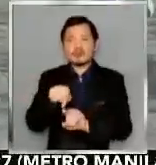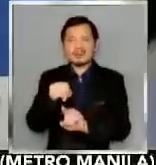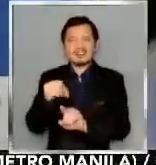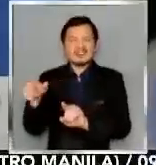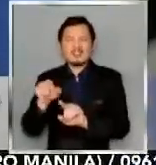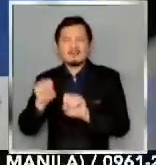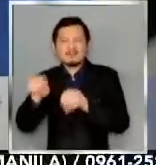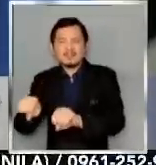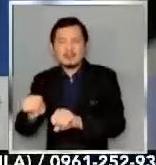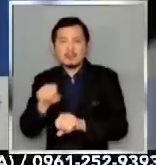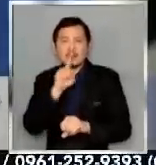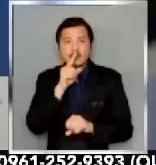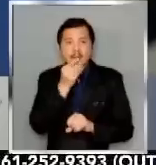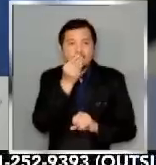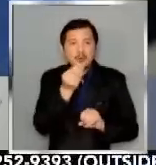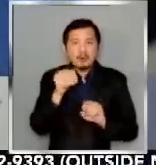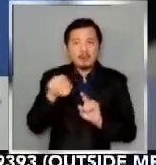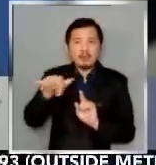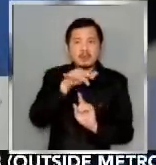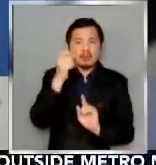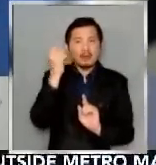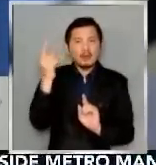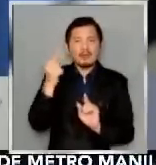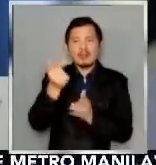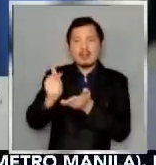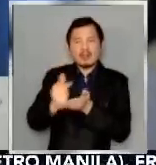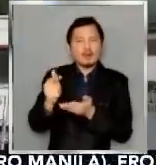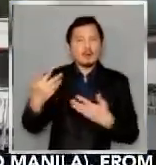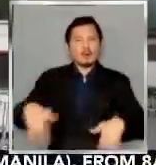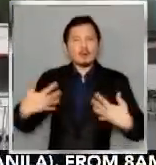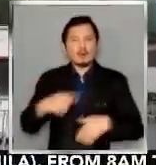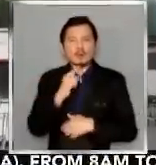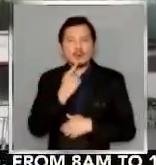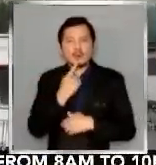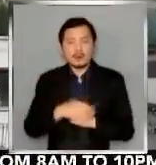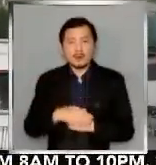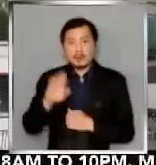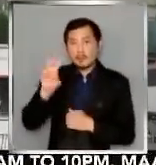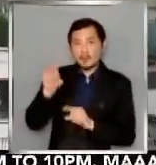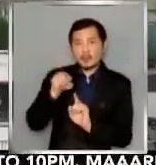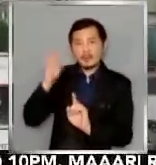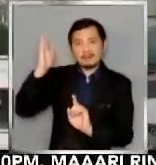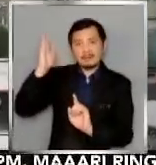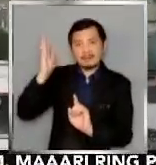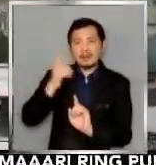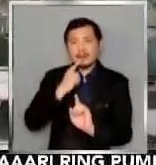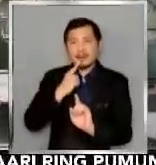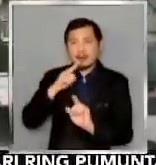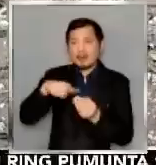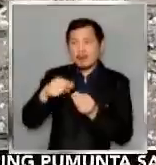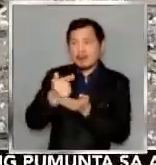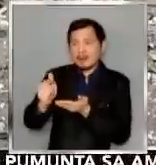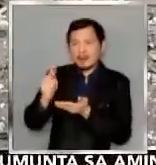kasalanan. Binanggit yan ni President Ferdinand Marcos Jr. sa kanyang inaugural speech, pero kakaunti man daw ang carbon footprint ng